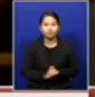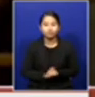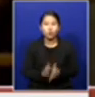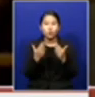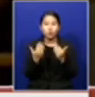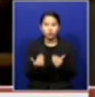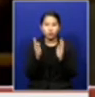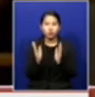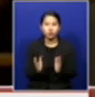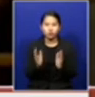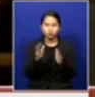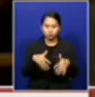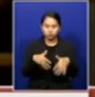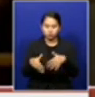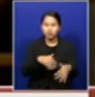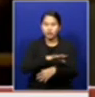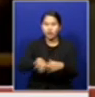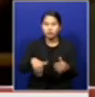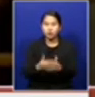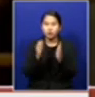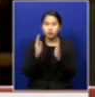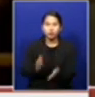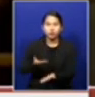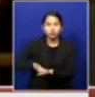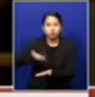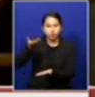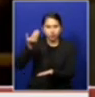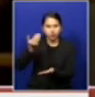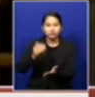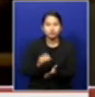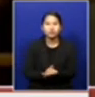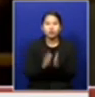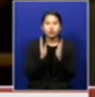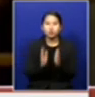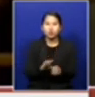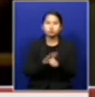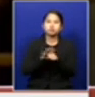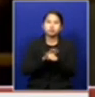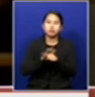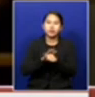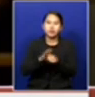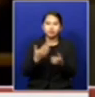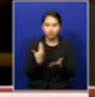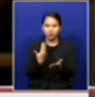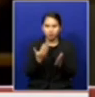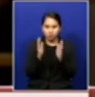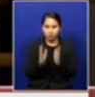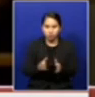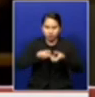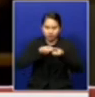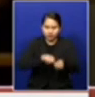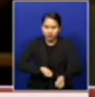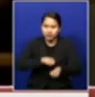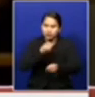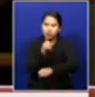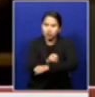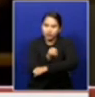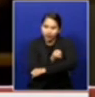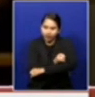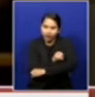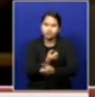เศรษฐีชนชั้นกลางจนถึงเกษตรกรผู้ใช้แรงงานเศรษฐีก็เดือดร้อนครับ